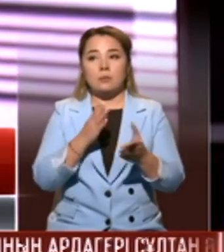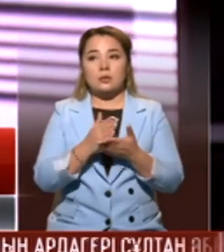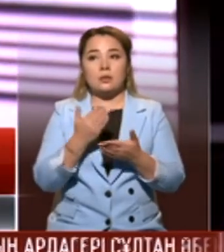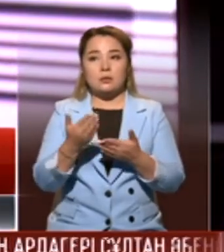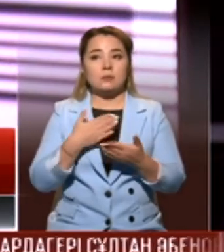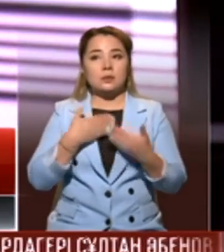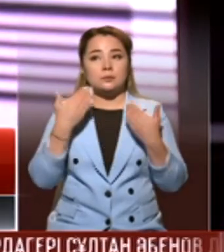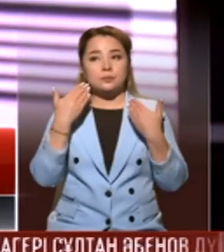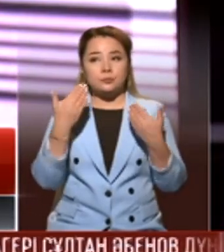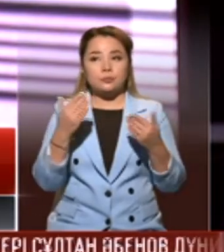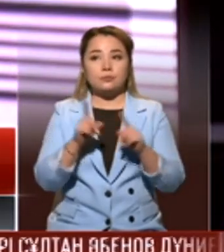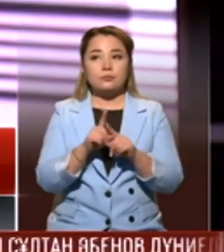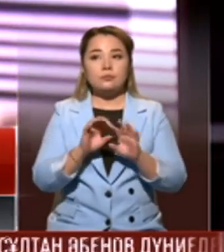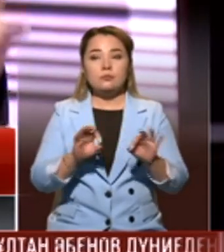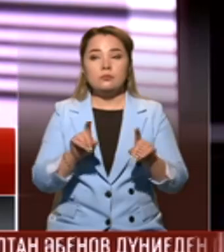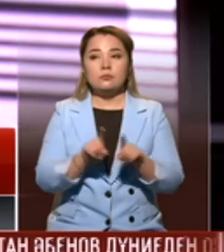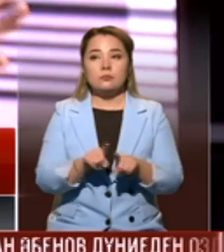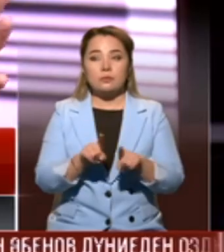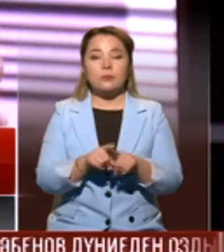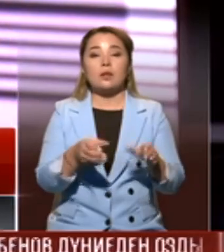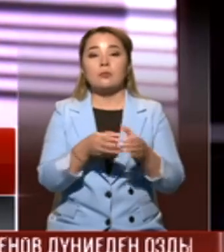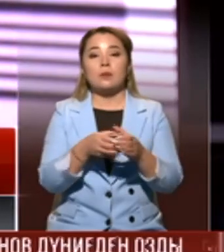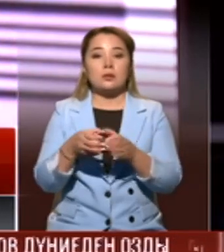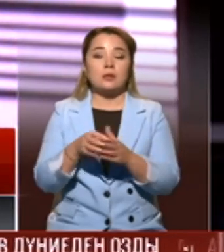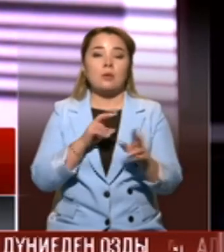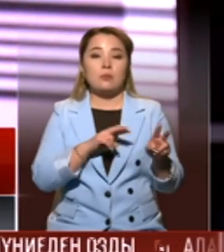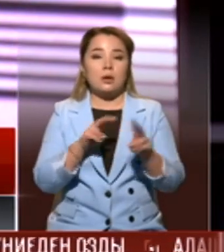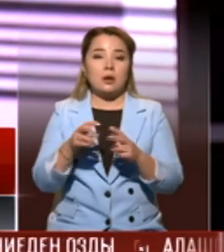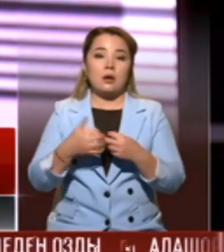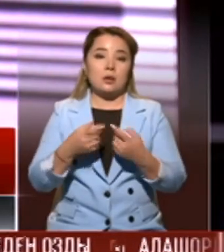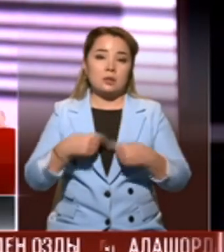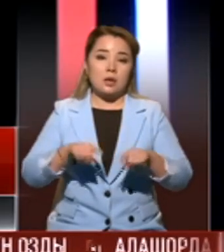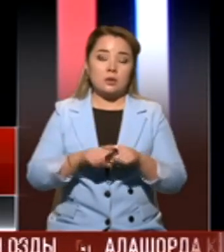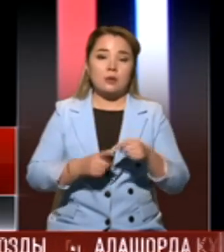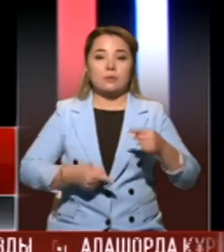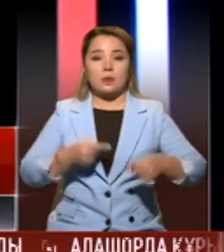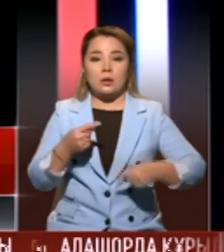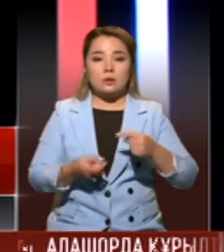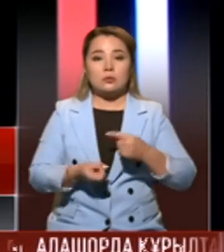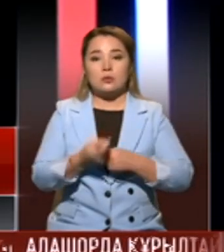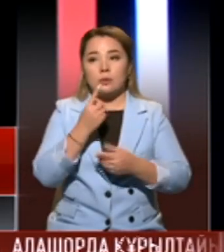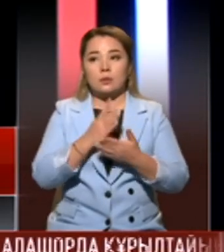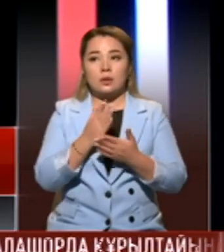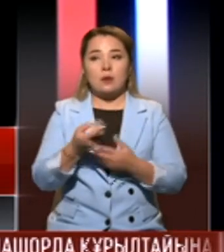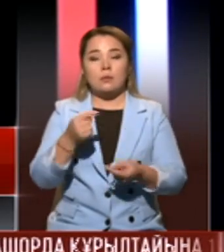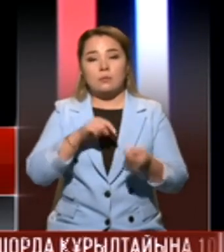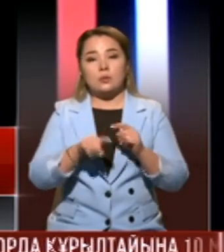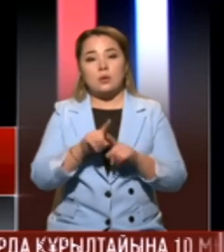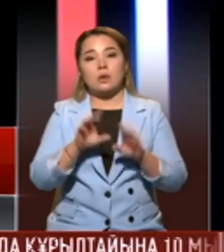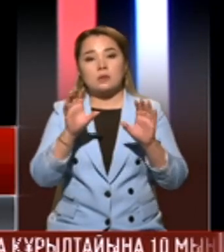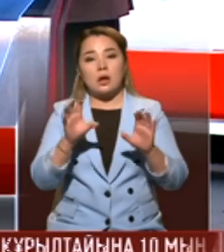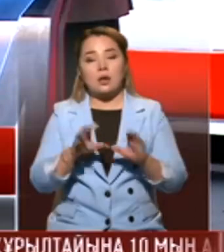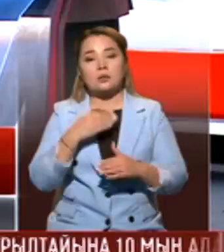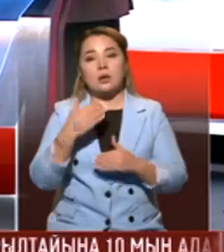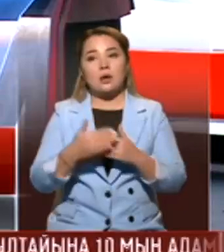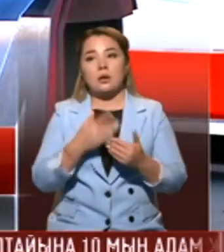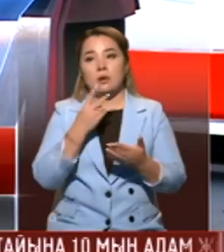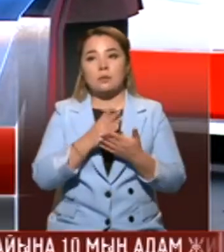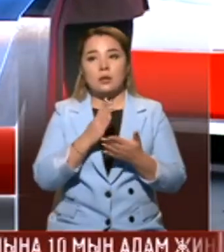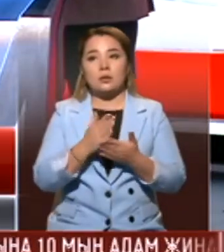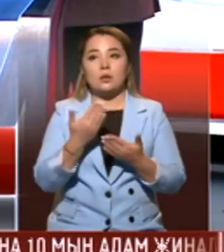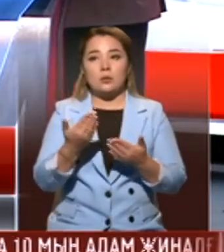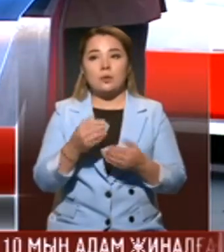білмеймін енді, жаңа айтып жатқандай партияның бақылаушысының арасында бір кикілжіңдер туып қалуы мүмкін, екеуін бірлесіп заң аясында деген сияқты